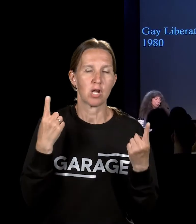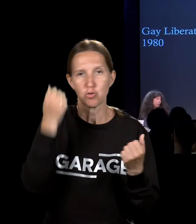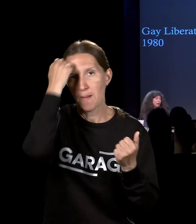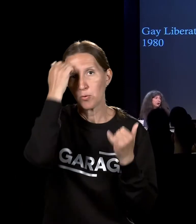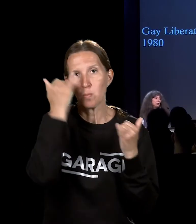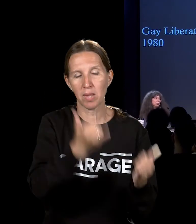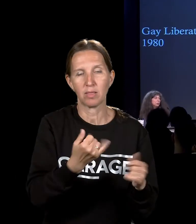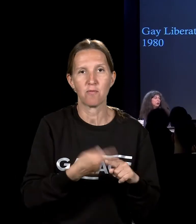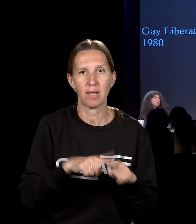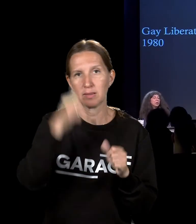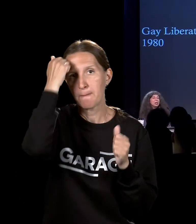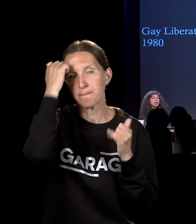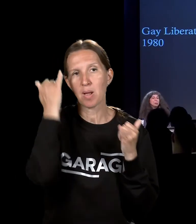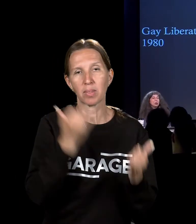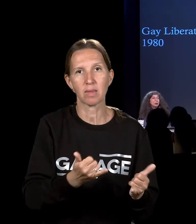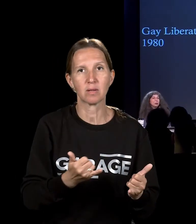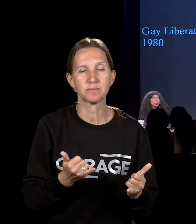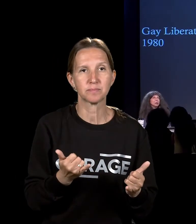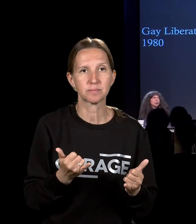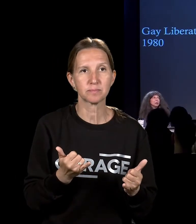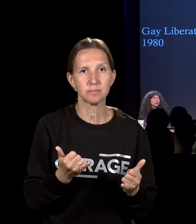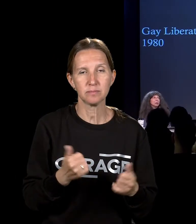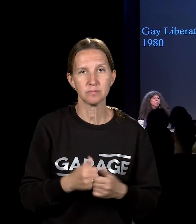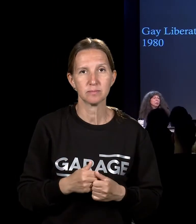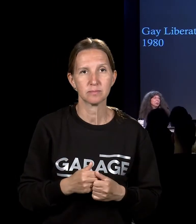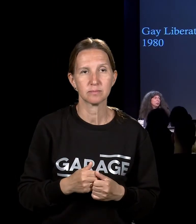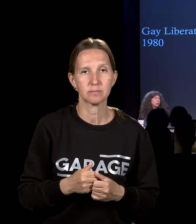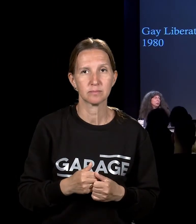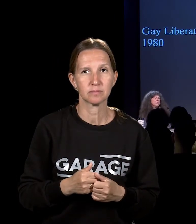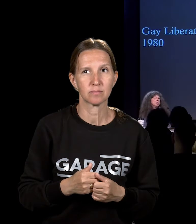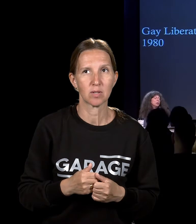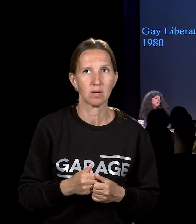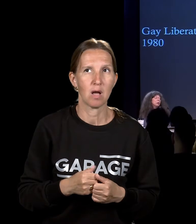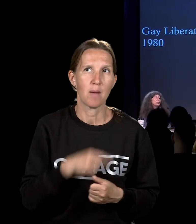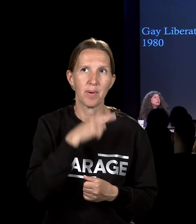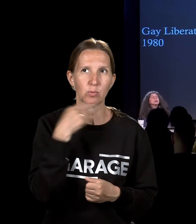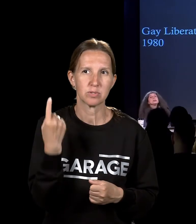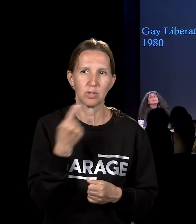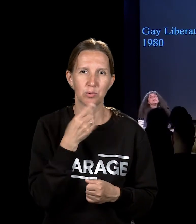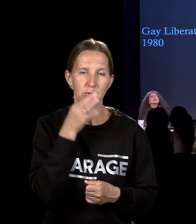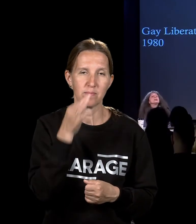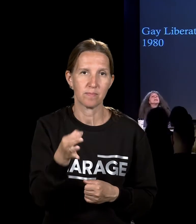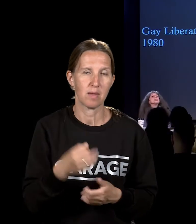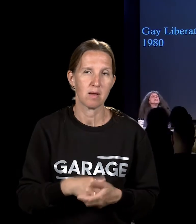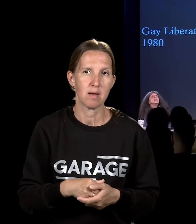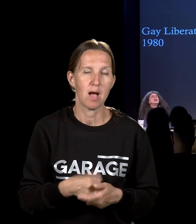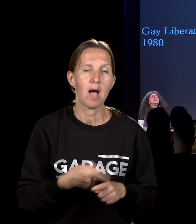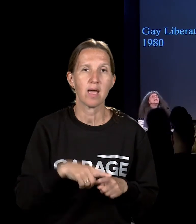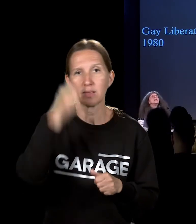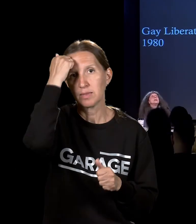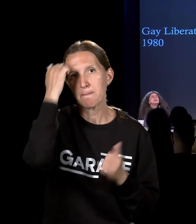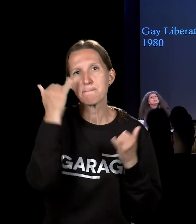значимых монументов, это памятник, как бы это на русском сказать,